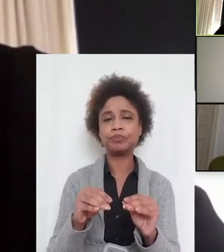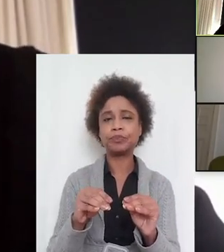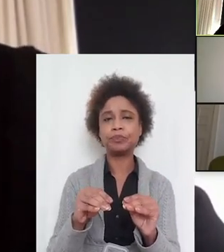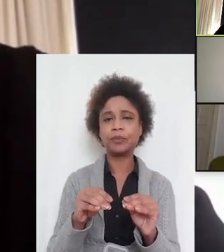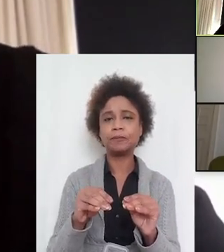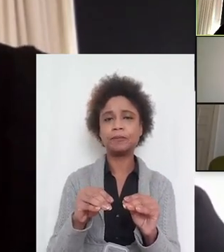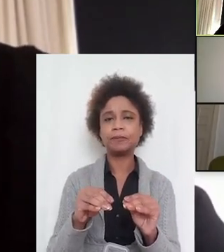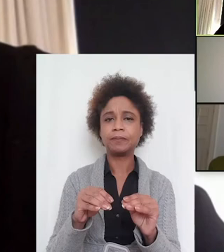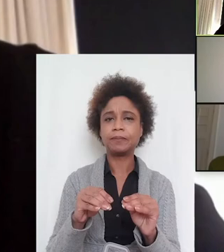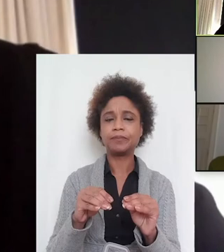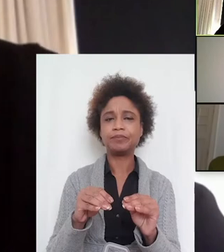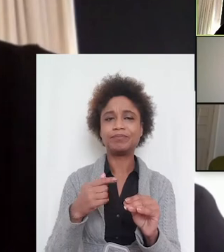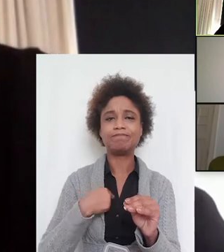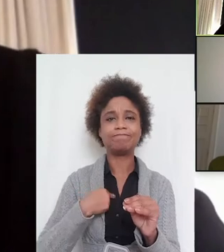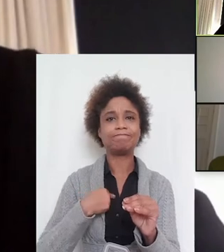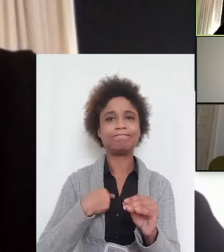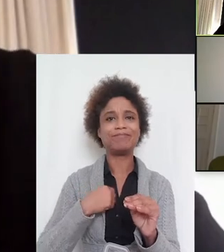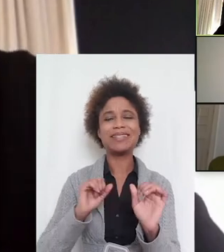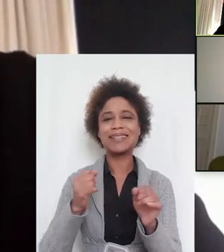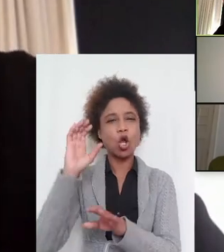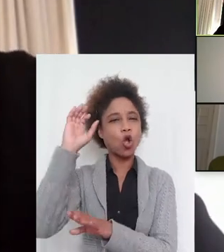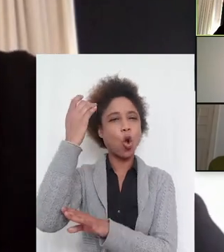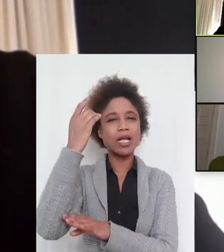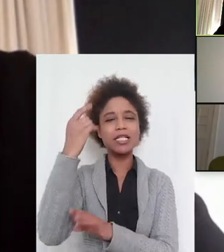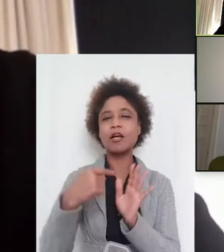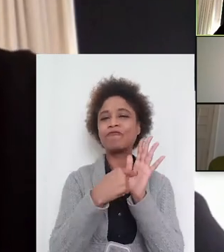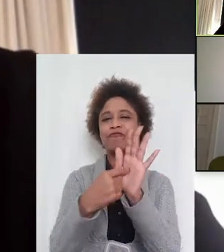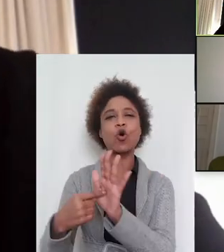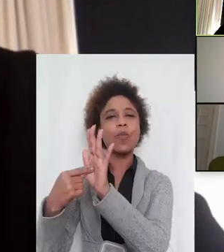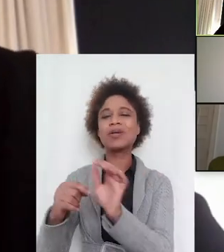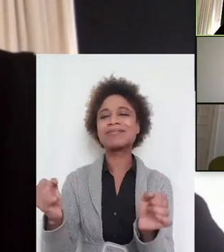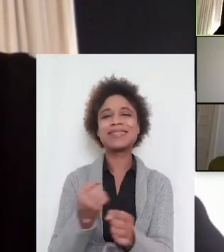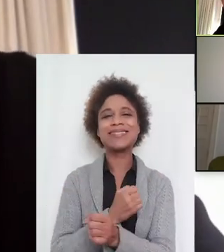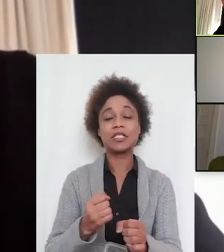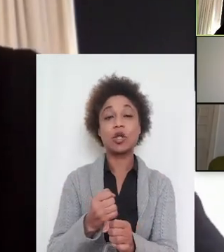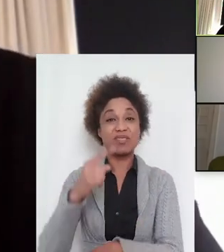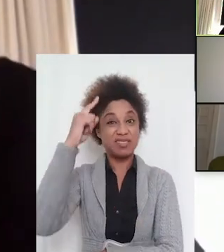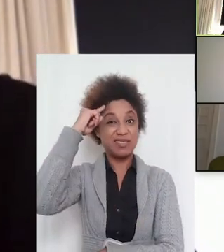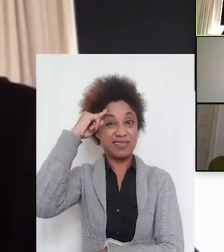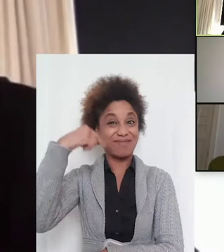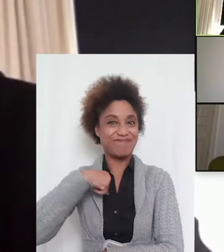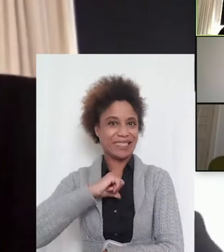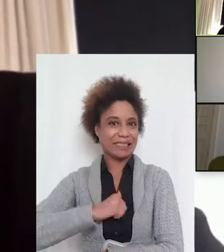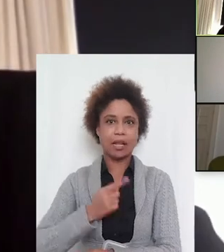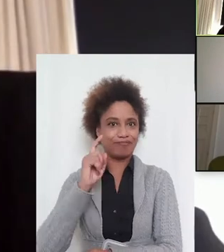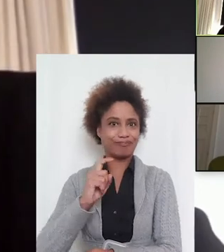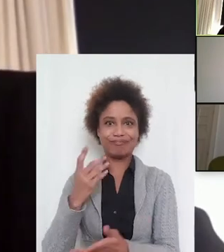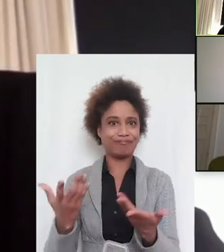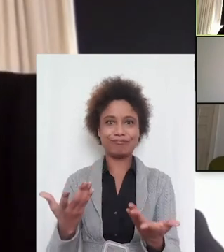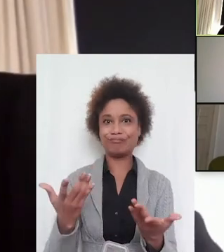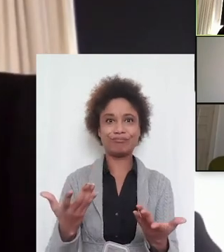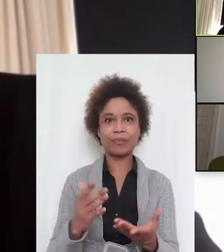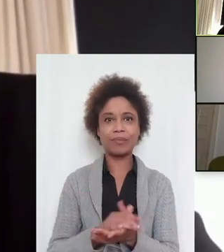ik vind dat, ik kan even geen concretere voorbeelden noemen om je een idee te geven. Ik ben zelf niet afhankelijk van